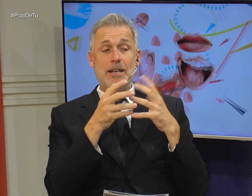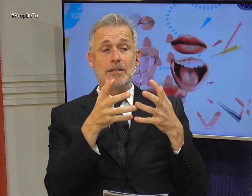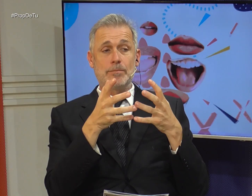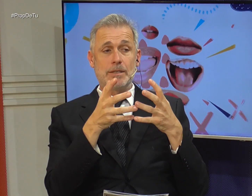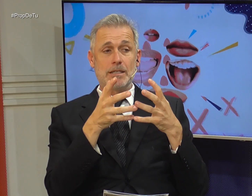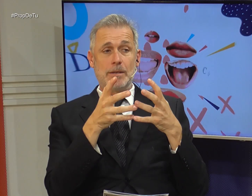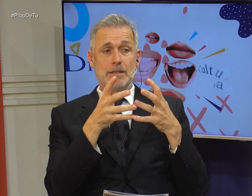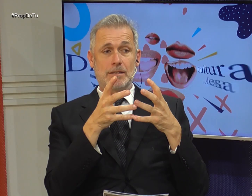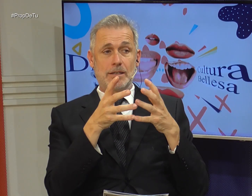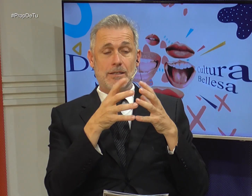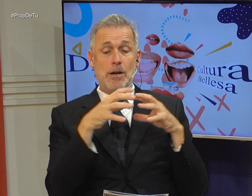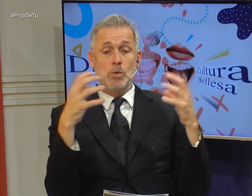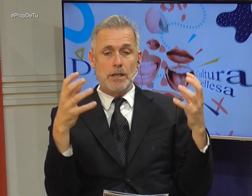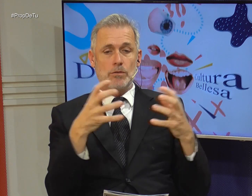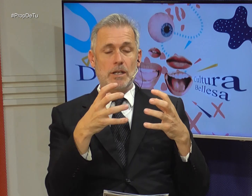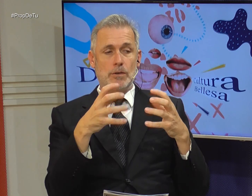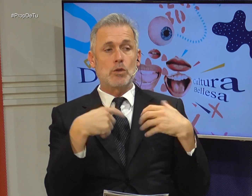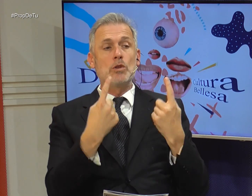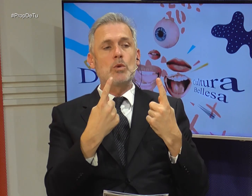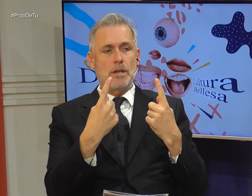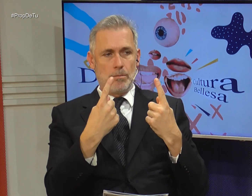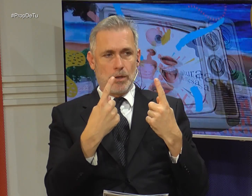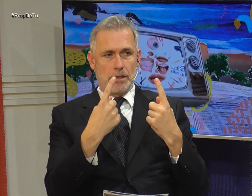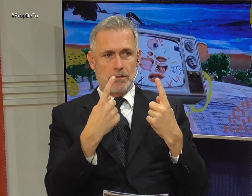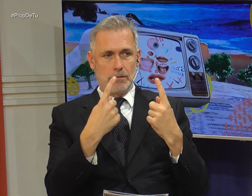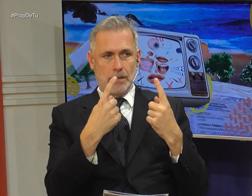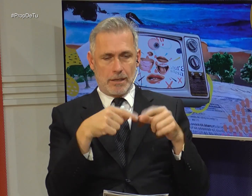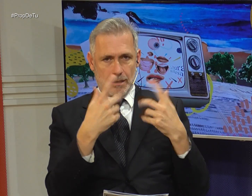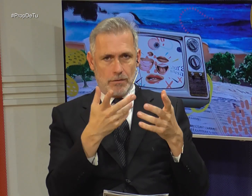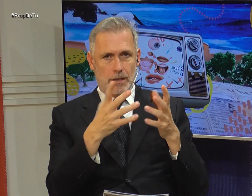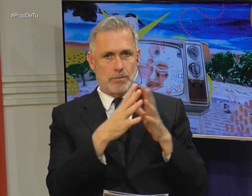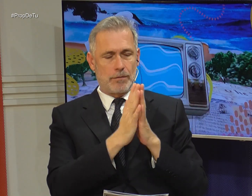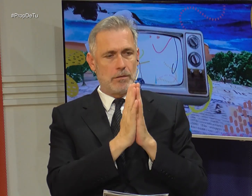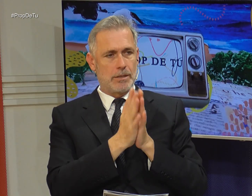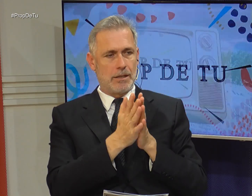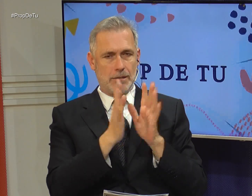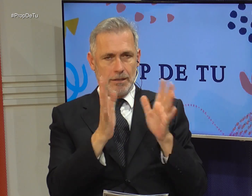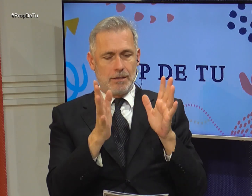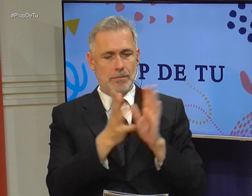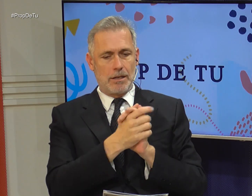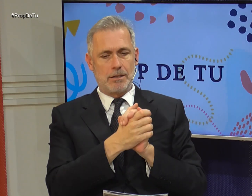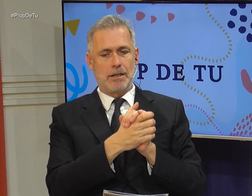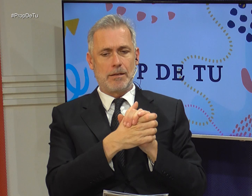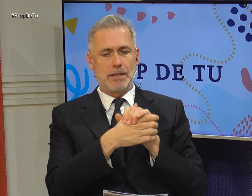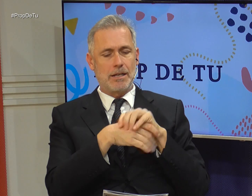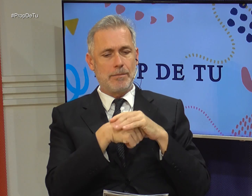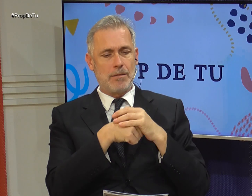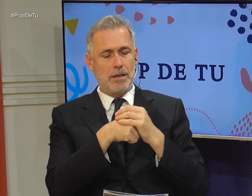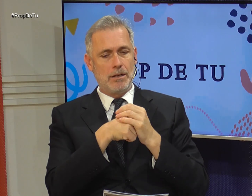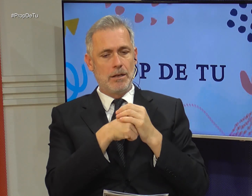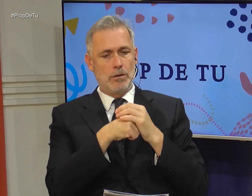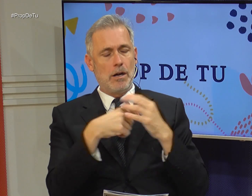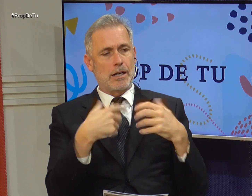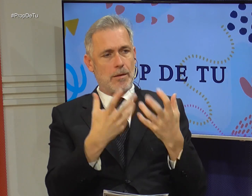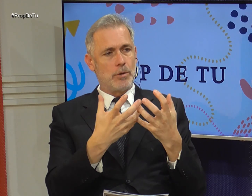que se demana precisament que s'aúne totes les forces quan tu estàs en el poder. No? Ara està el senyor Carlos Mazón, president de la Generalitat Valenciana,